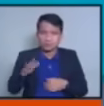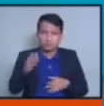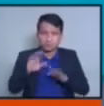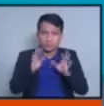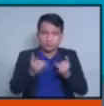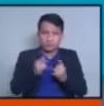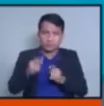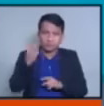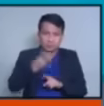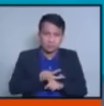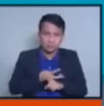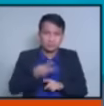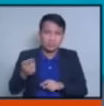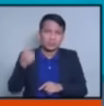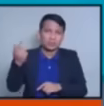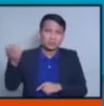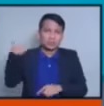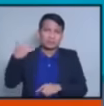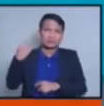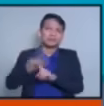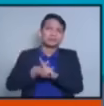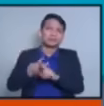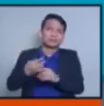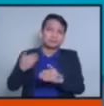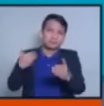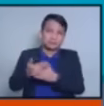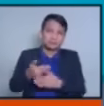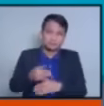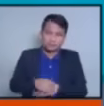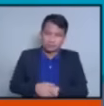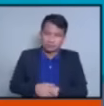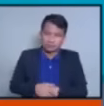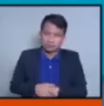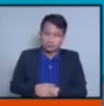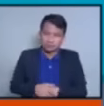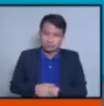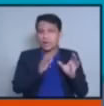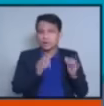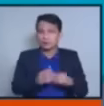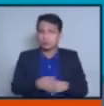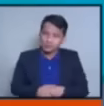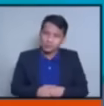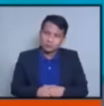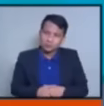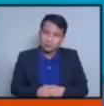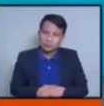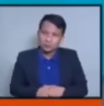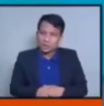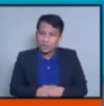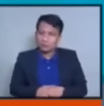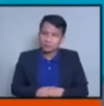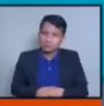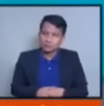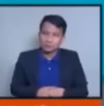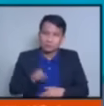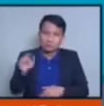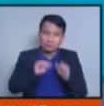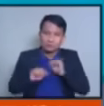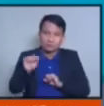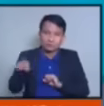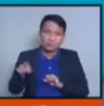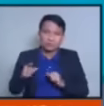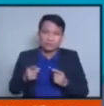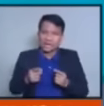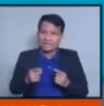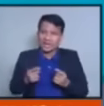lang at 6 months ago pa nangyari yung panggagahasa? Nagbarangay po. Ako pa po nagbarangay. Oh. So bakit wala kang ginawang aksyon? Meron po sana,